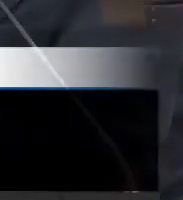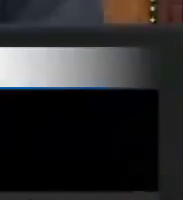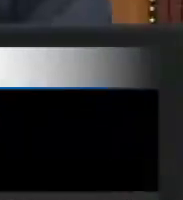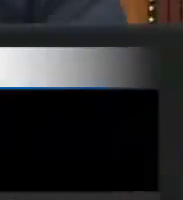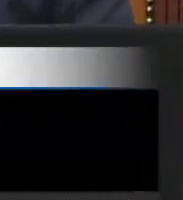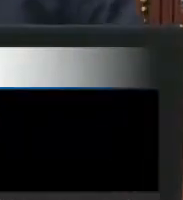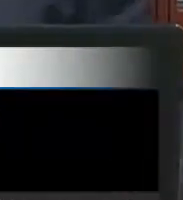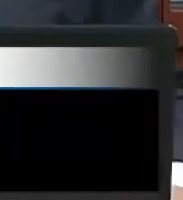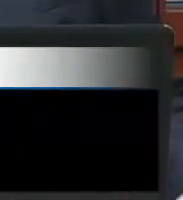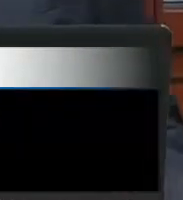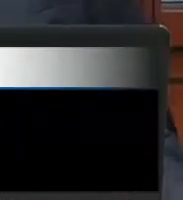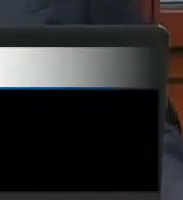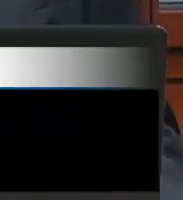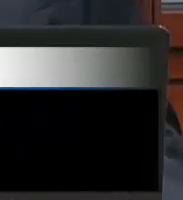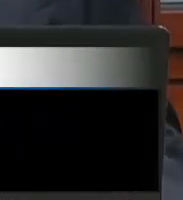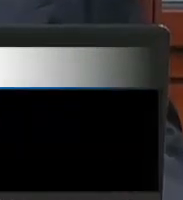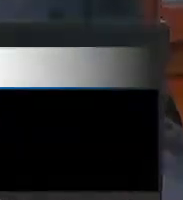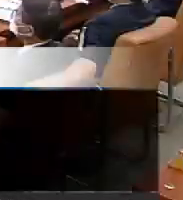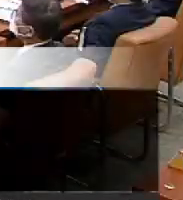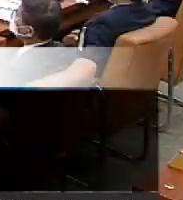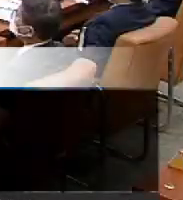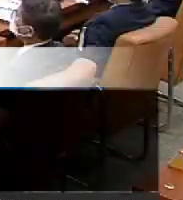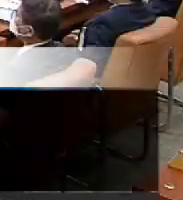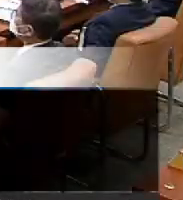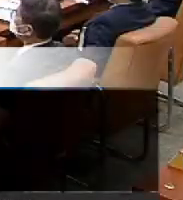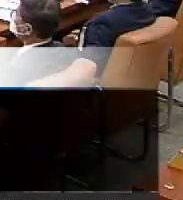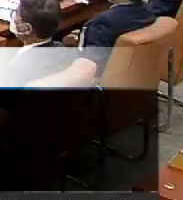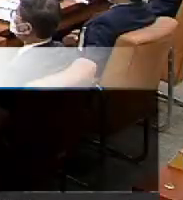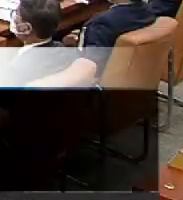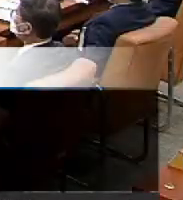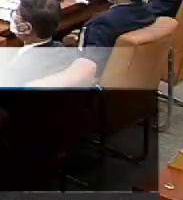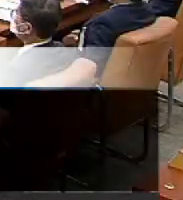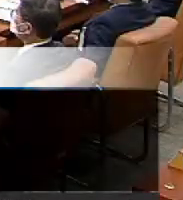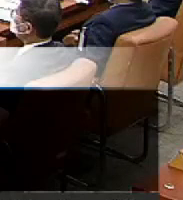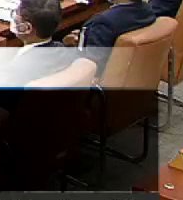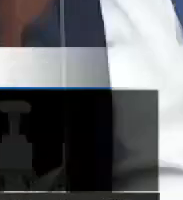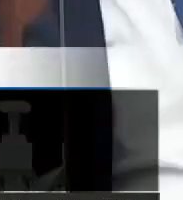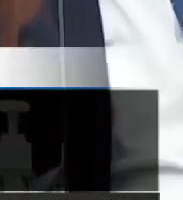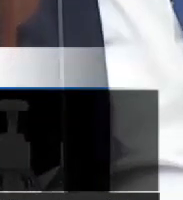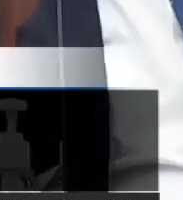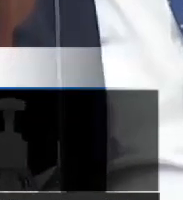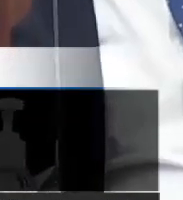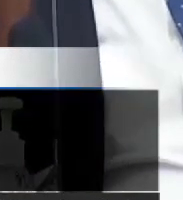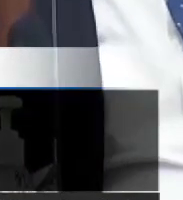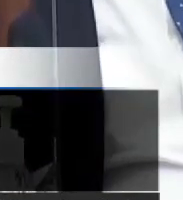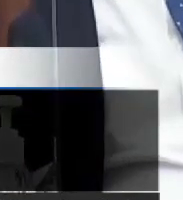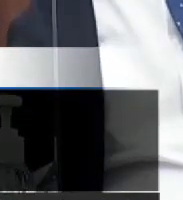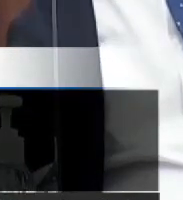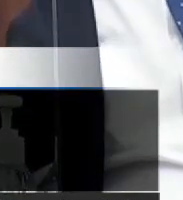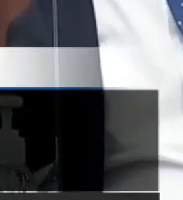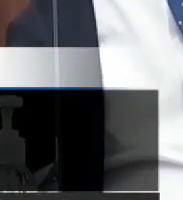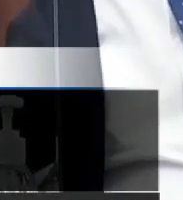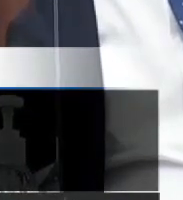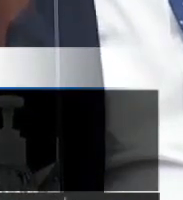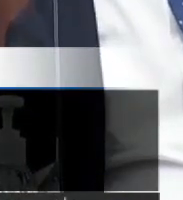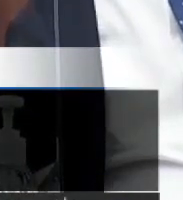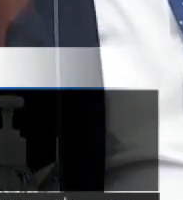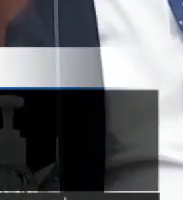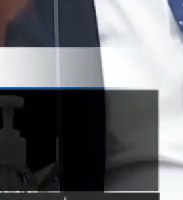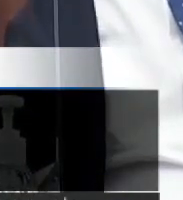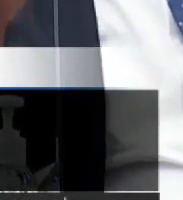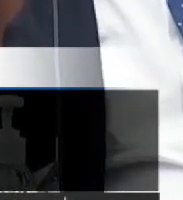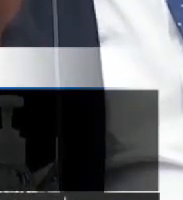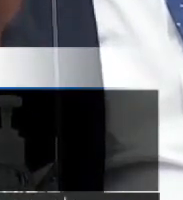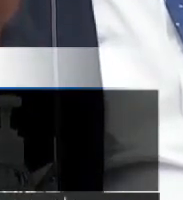상사입니까? 그건 너무 상식적인 얘기입니다. 그 분명히 이 왼손으로 책상을 치면서 답변을 했습니다.